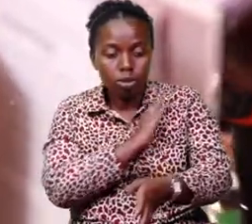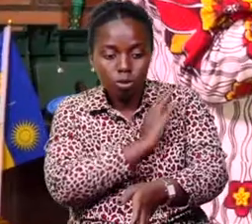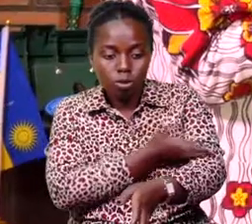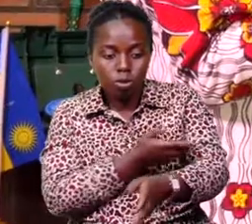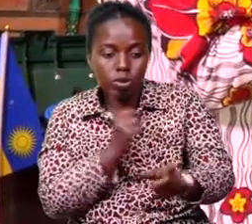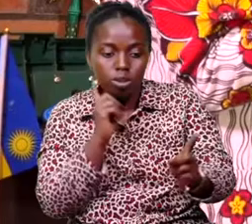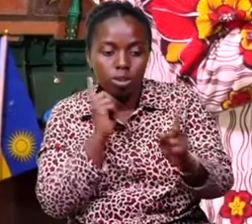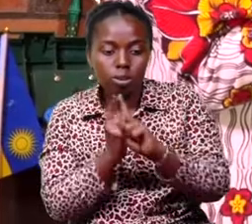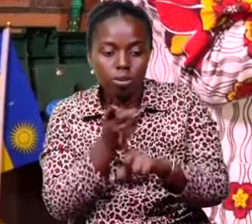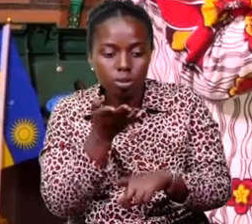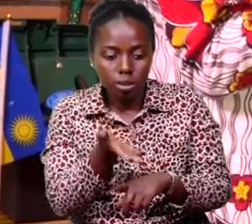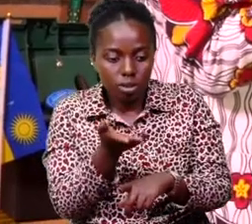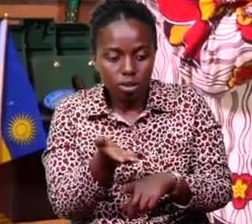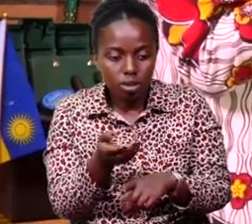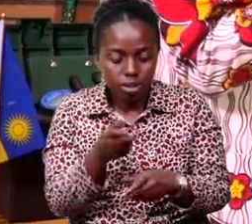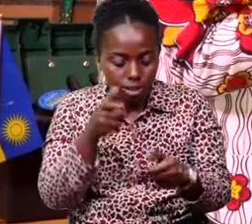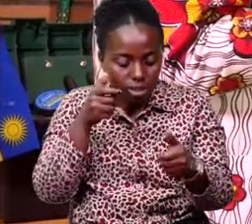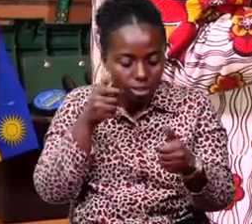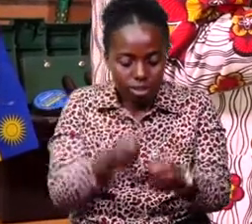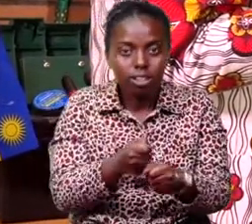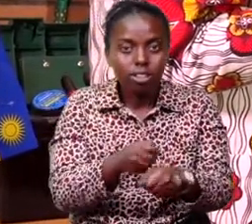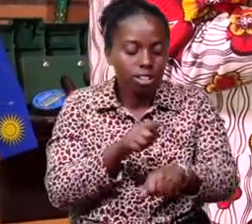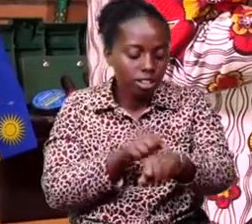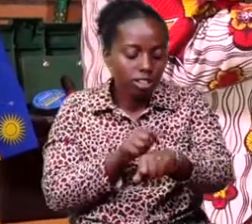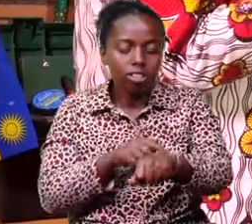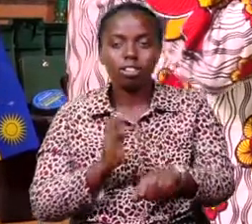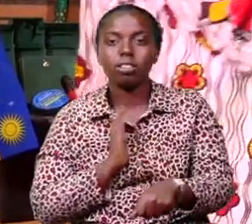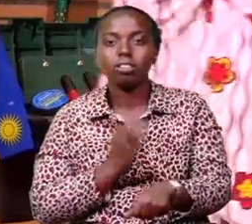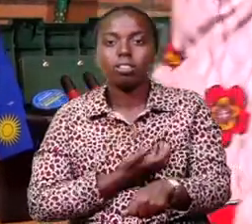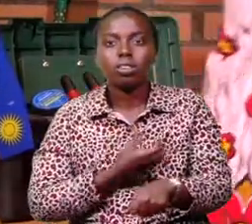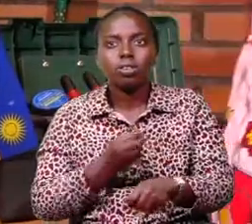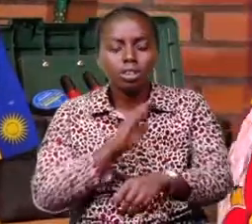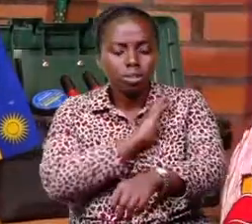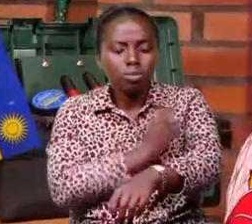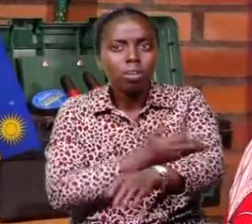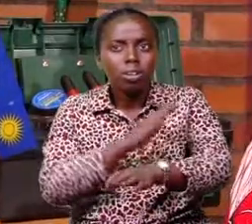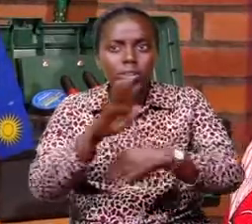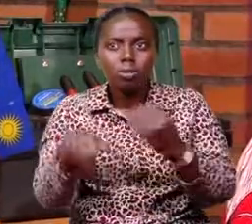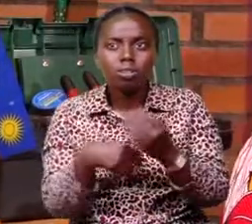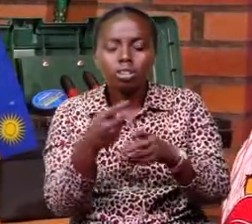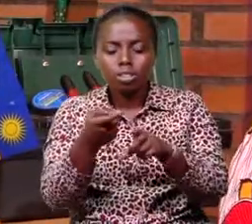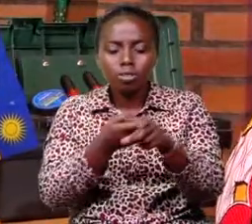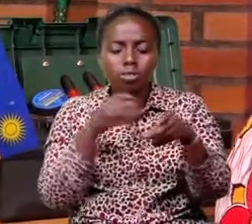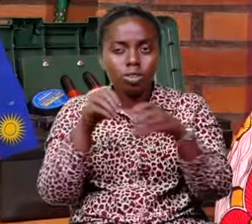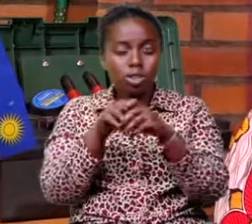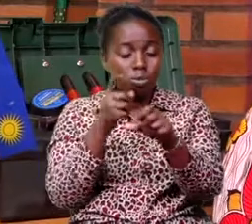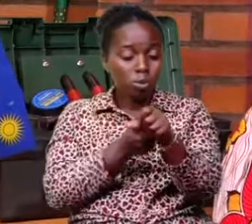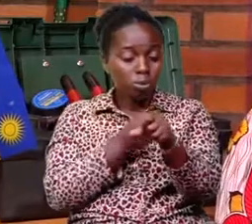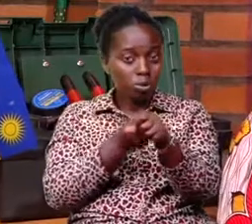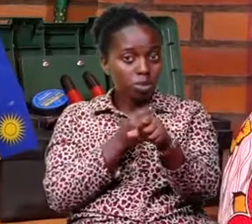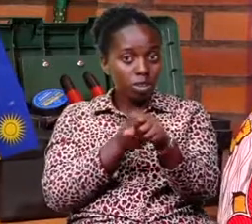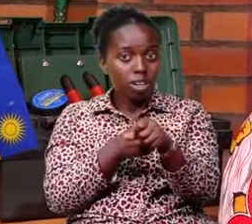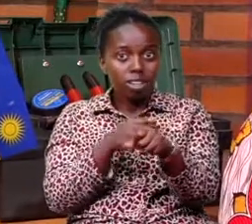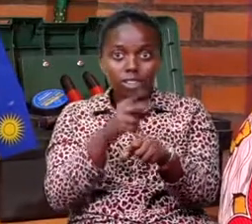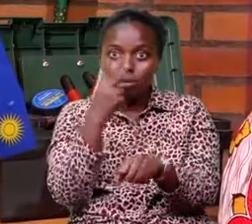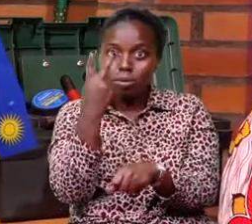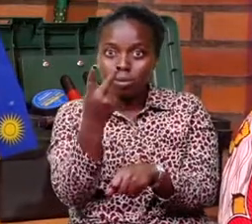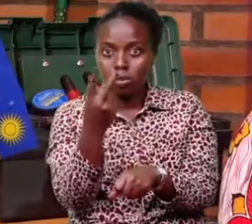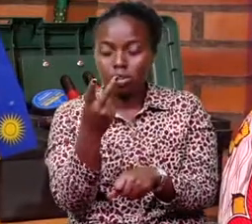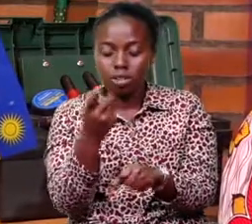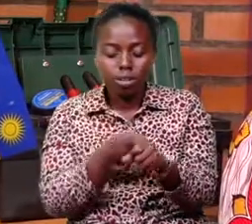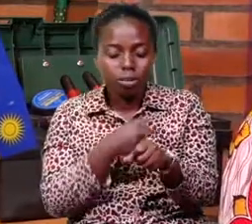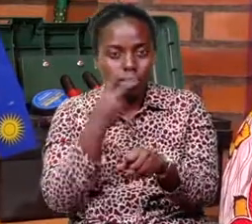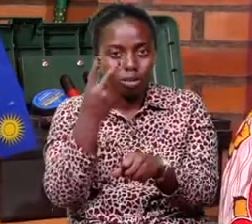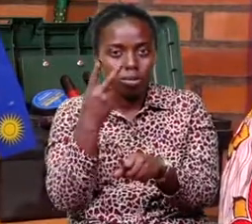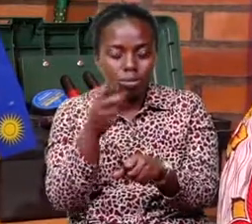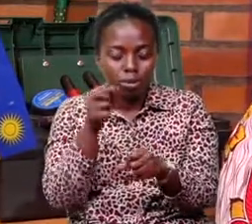hano zakije kagasaka. Zakije kagasaha kacu. Nuko ngo imbaraga zose ziturutse muri bya birayi uko ari bibiri